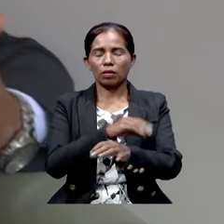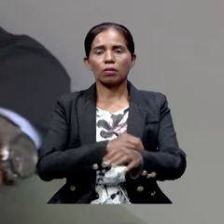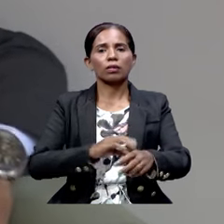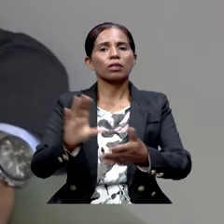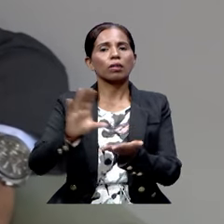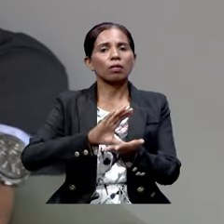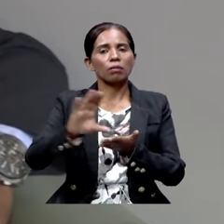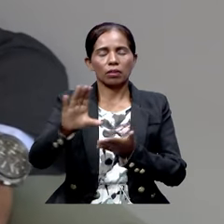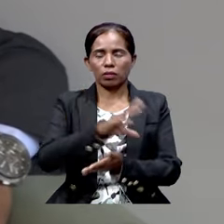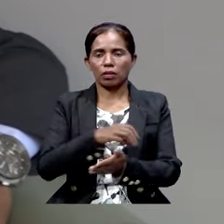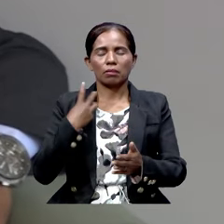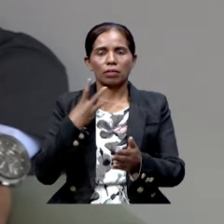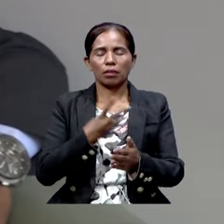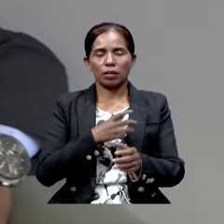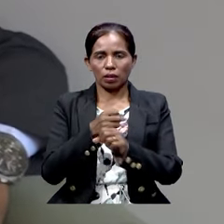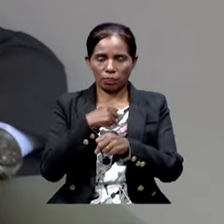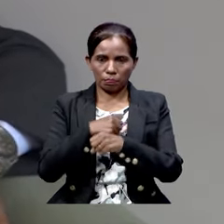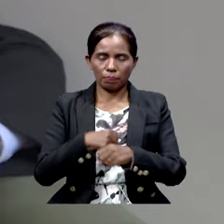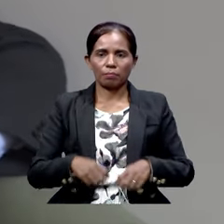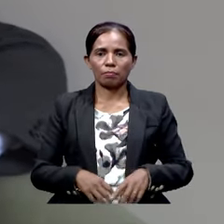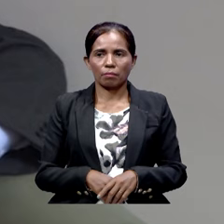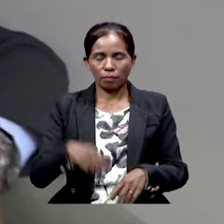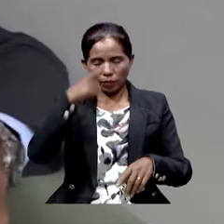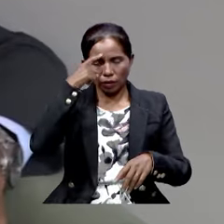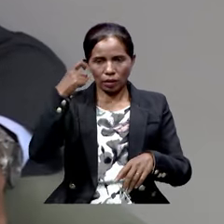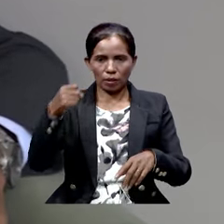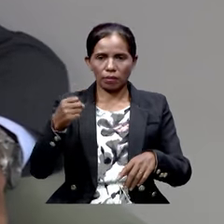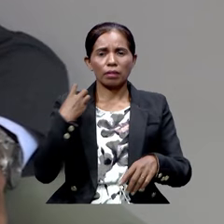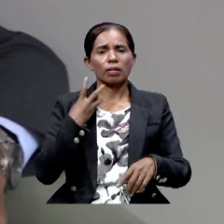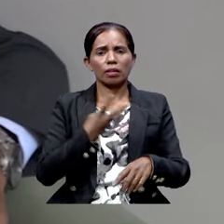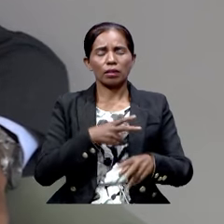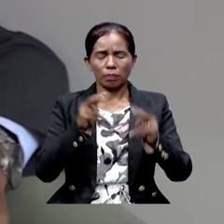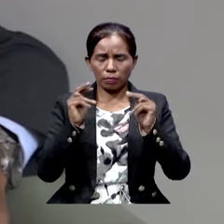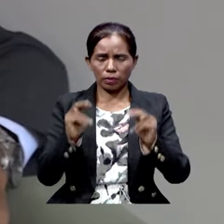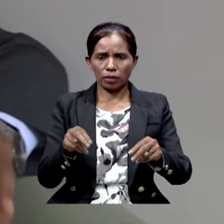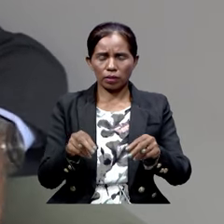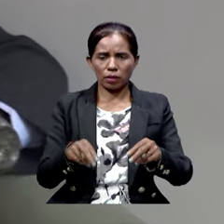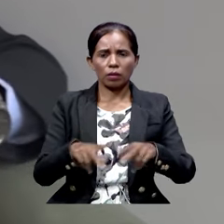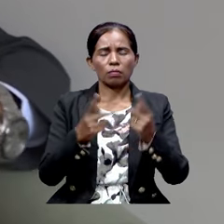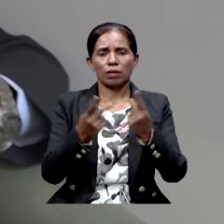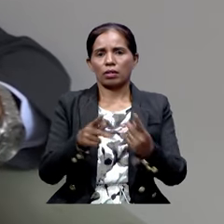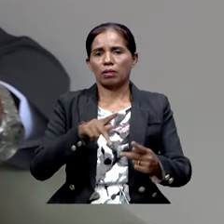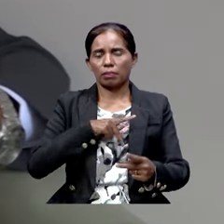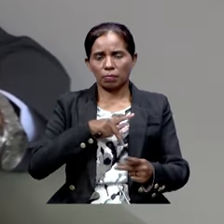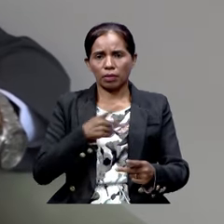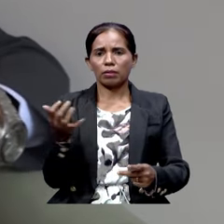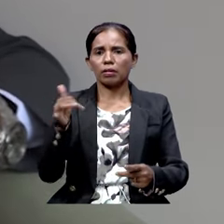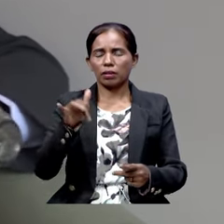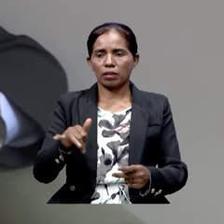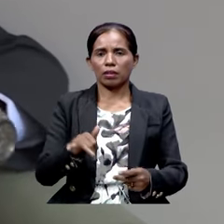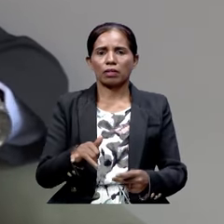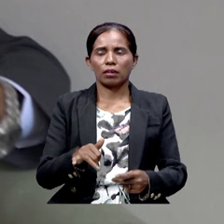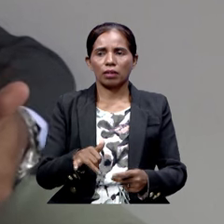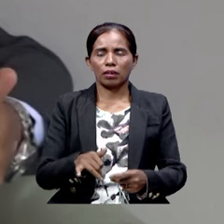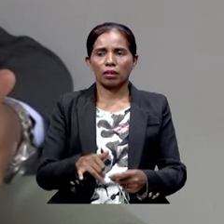pema ka ita halo né. Tamane ita precisa uni setor privado de Nebemaka